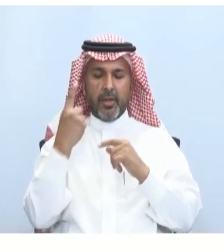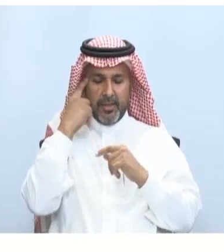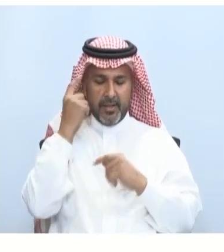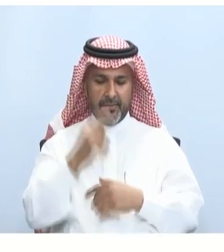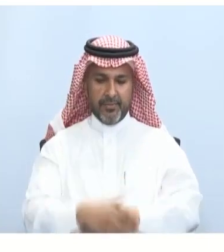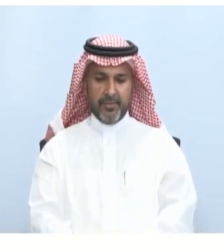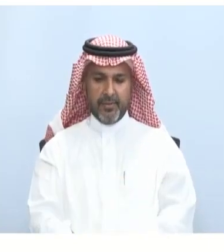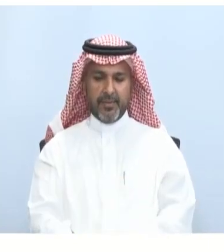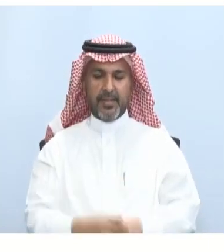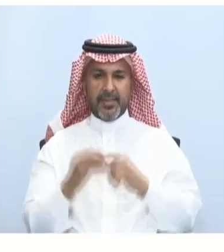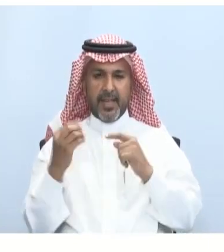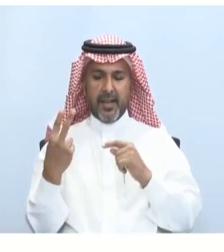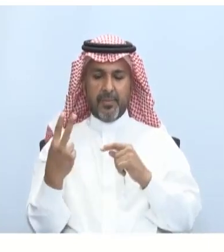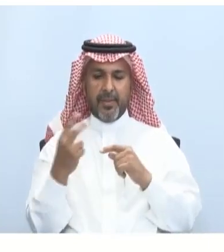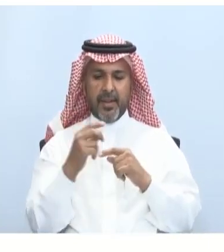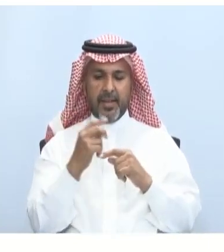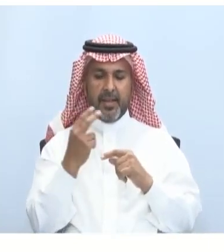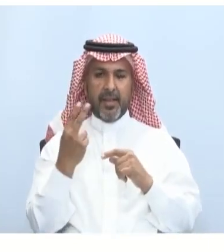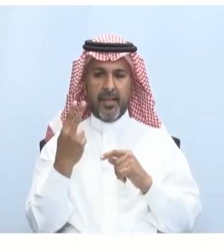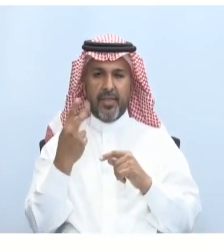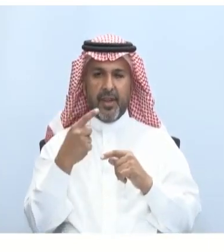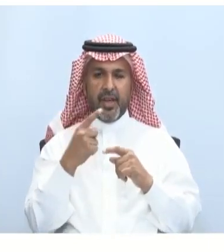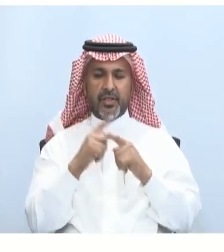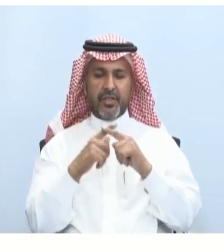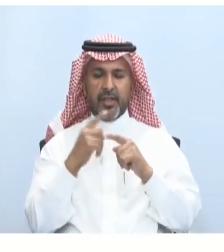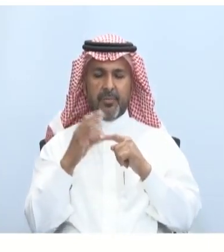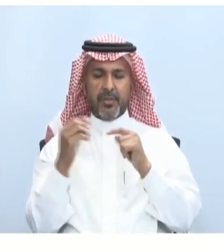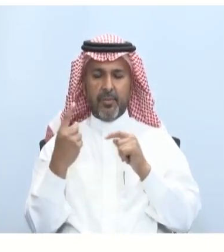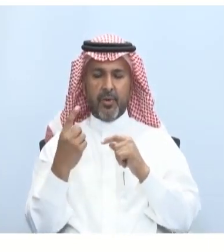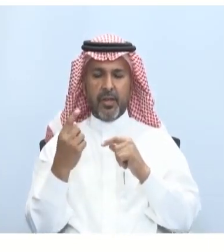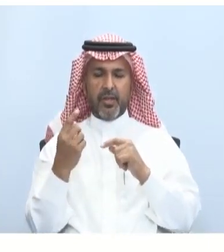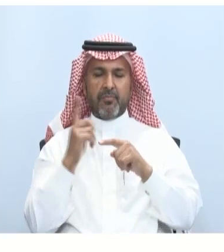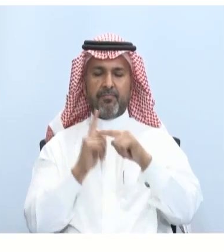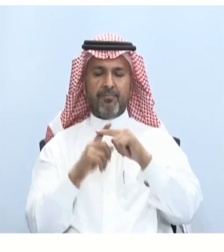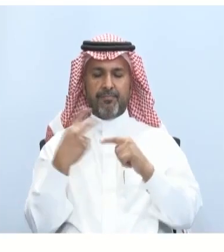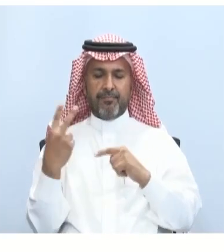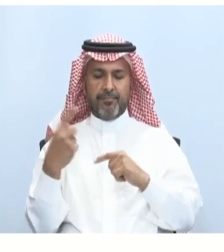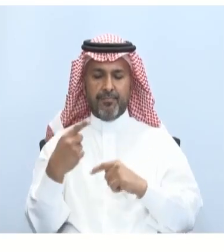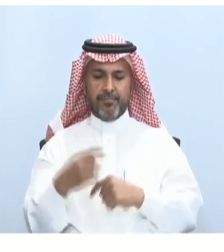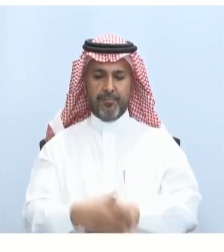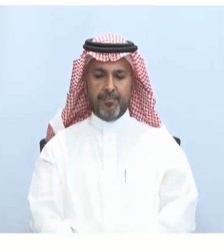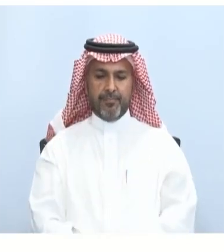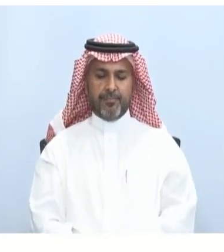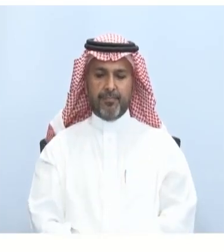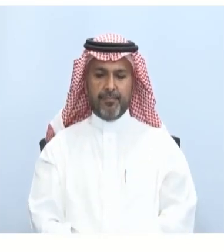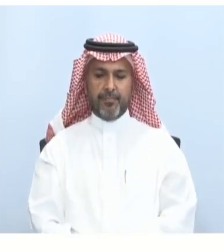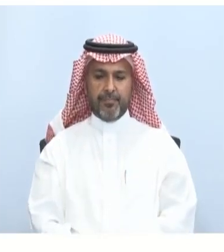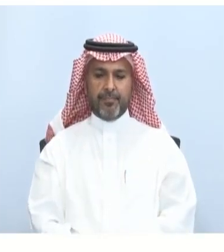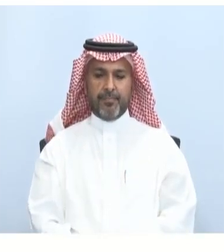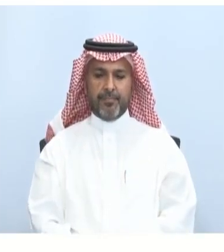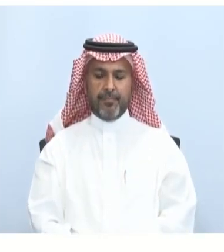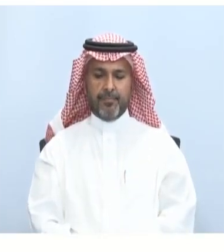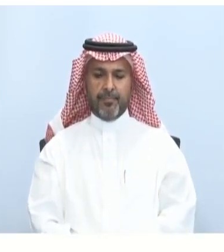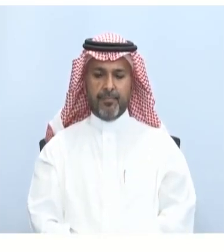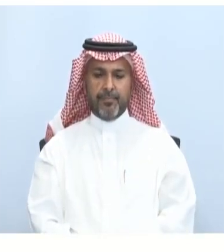تنضرب في السالب اللي في الخارج راح يعطيني موجب 12 اوجد ناتج كلا